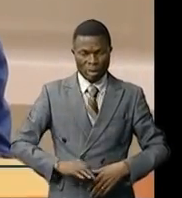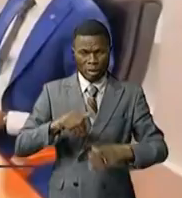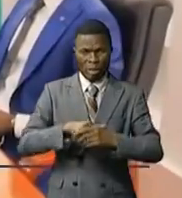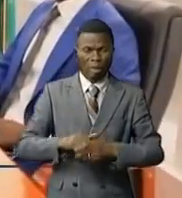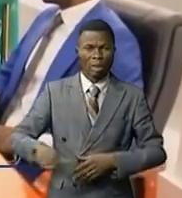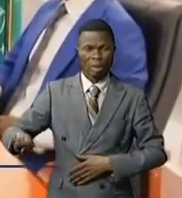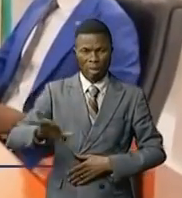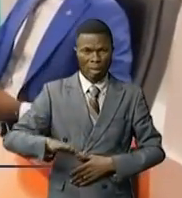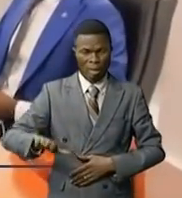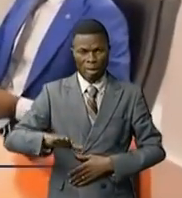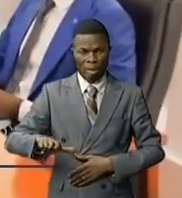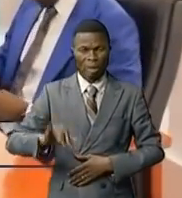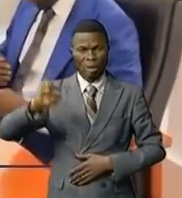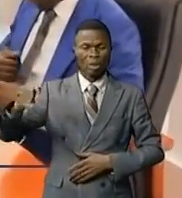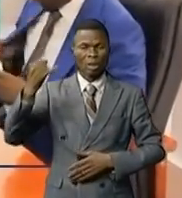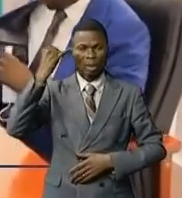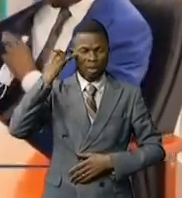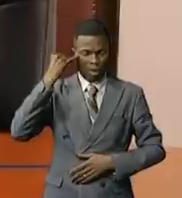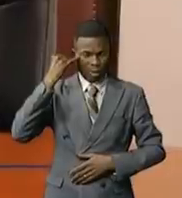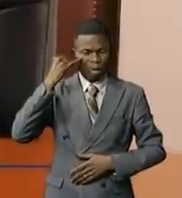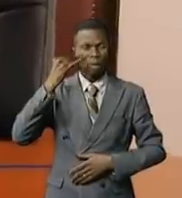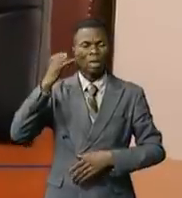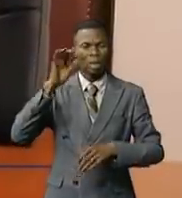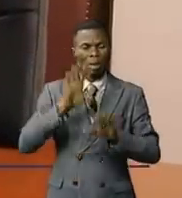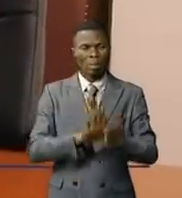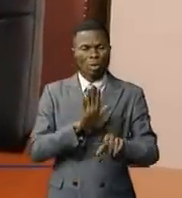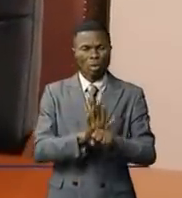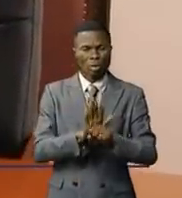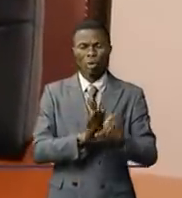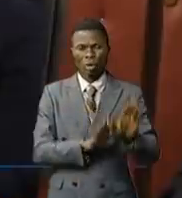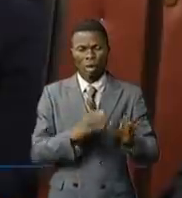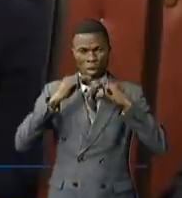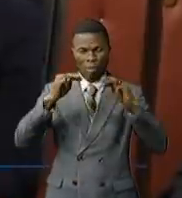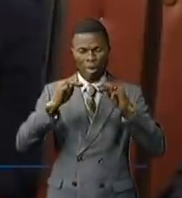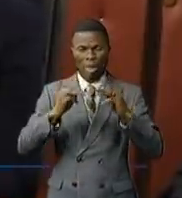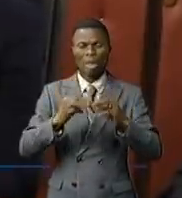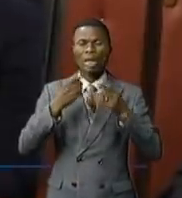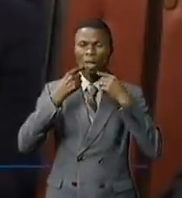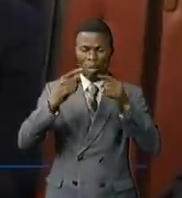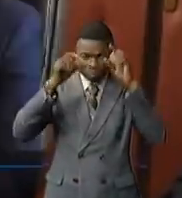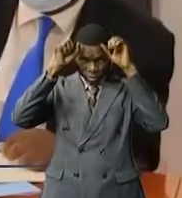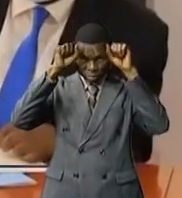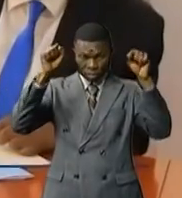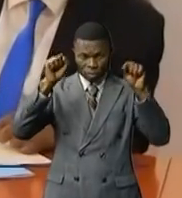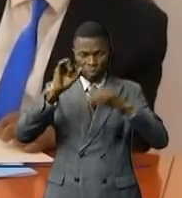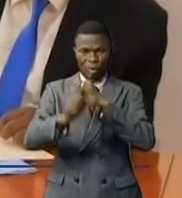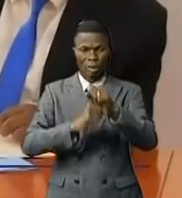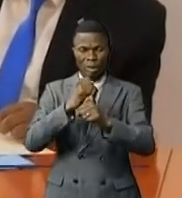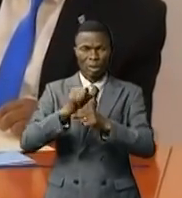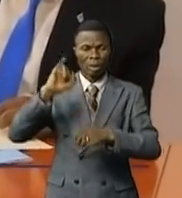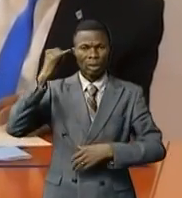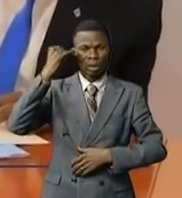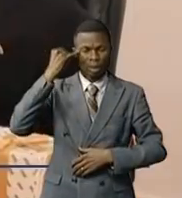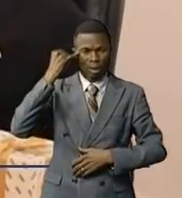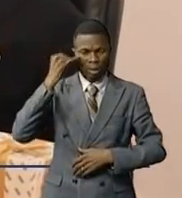Tshisekedi Tshilombo sur le sol japonais est toujours très attendue. Message apporté ce jour par les présidents de l'Association japonaise de